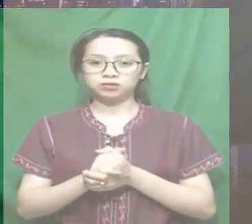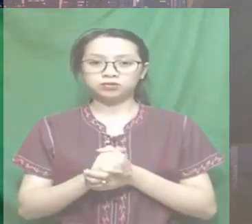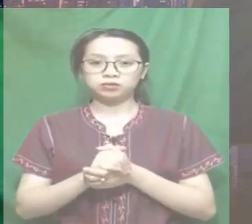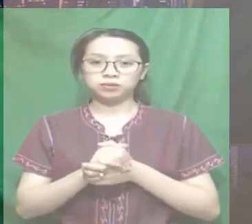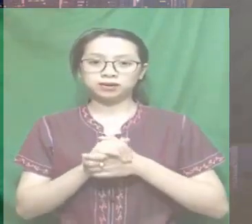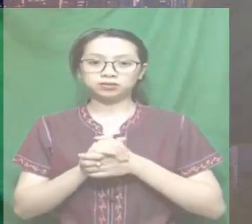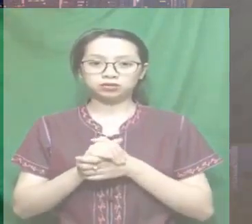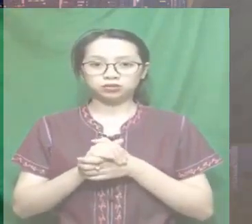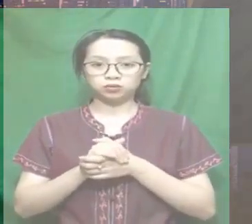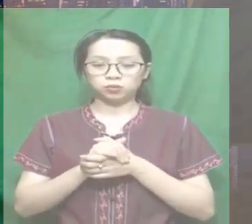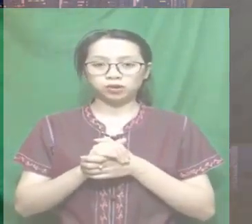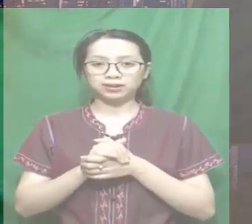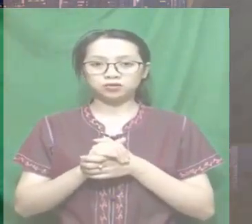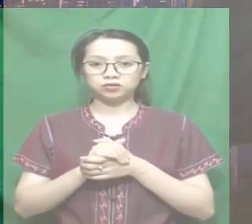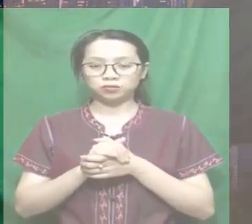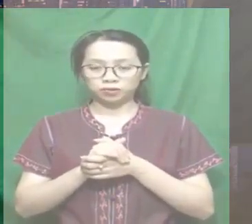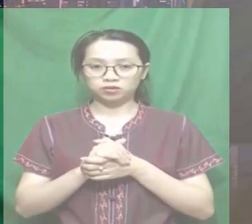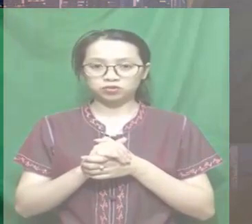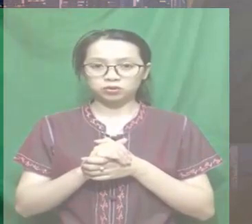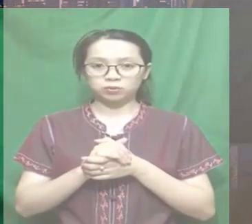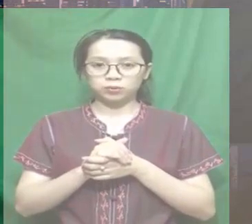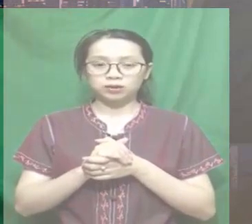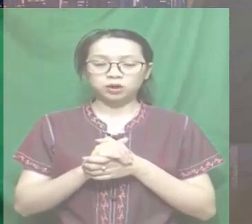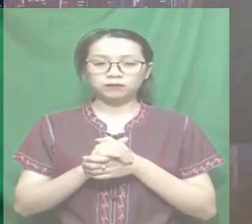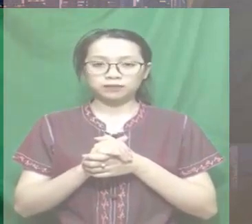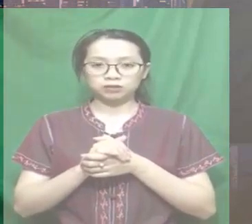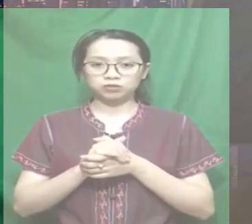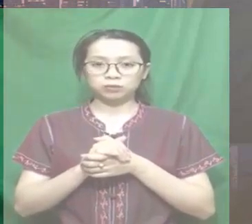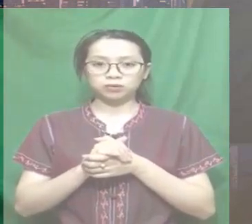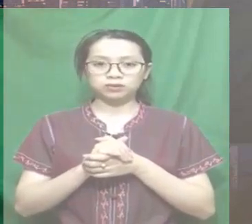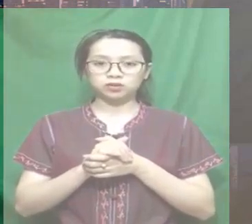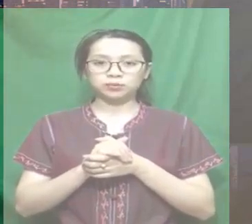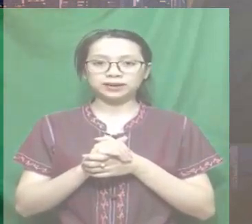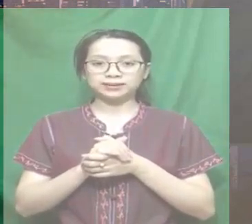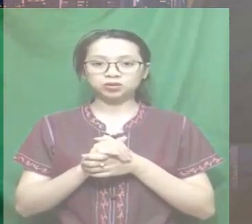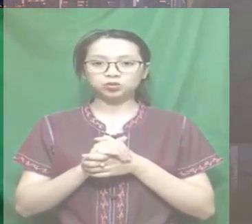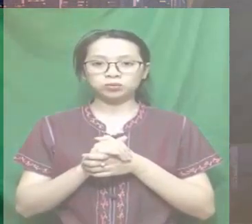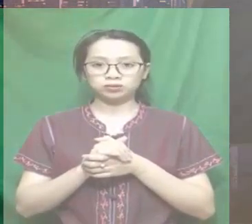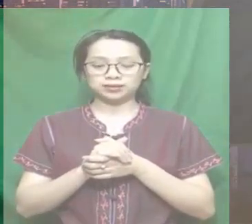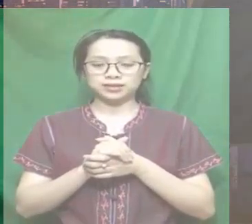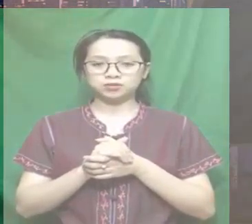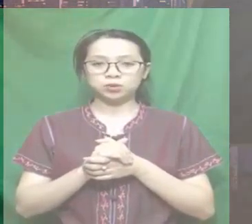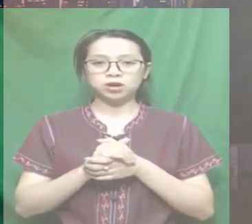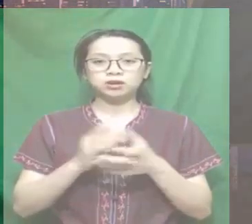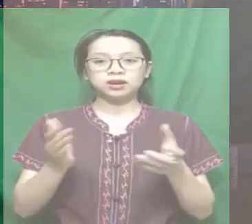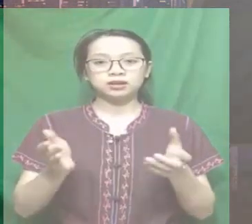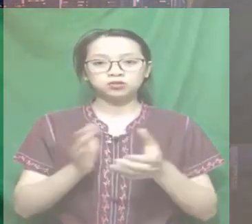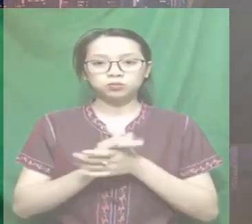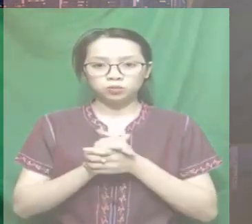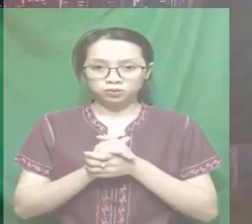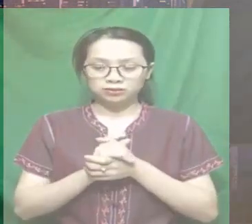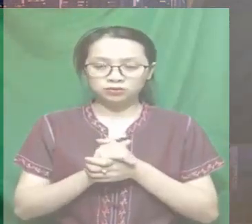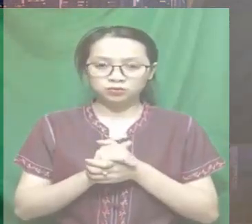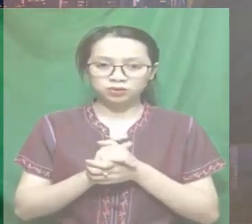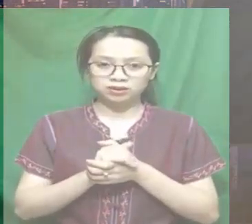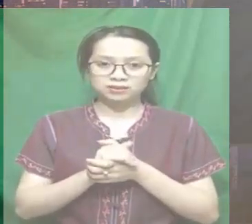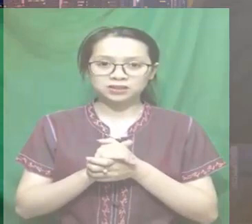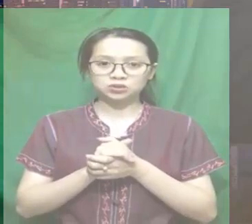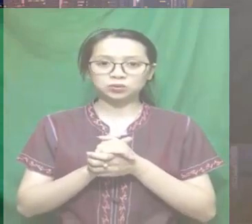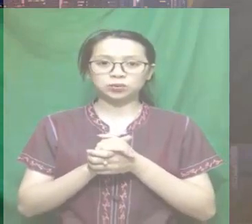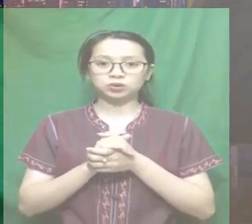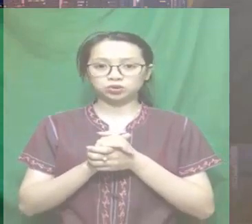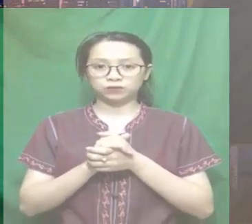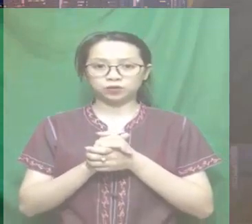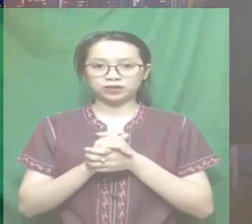Peter Bergman, la semaine prochaine. Les Spoil et Young et Restless disent que Jack sera assez intrigué par cette révélation.